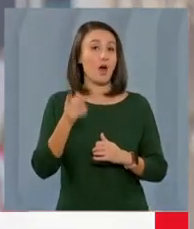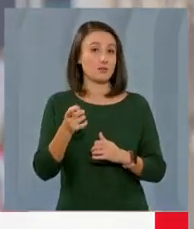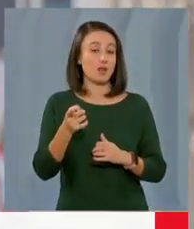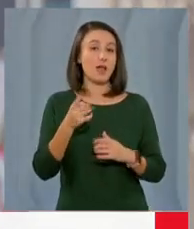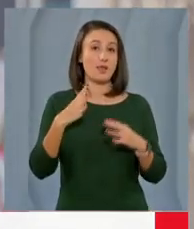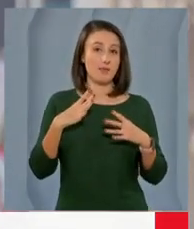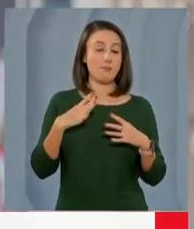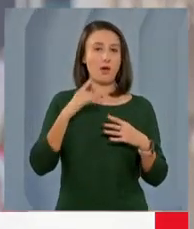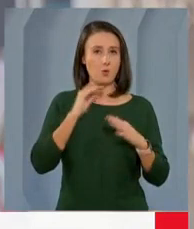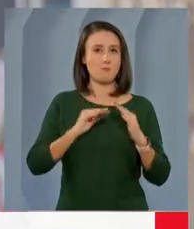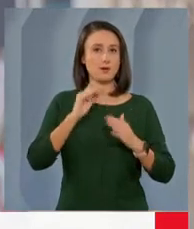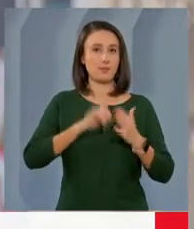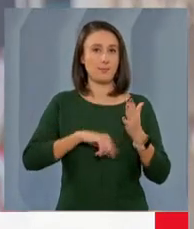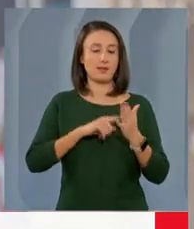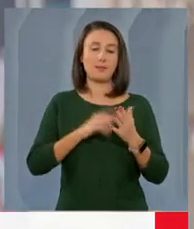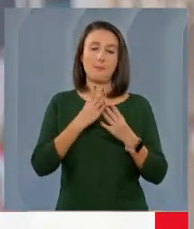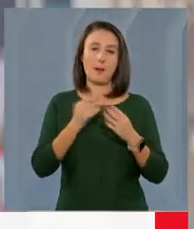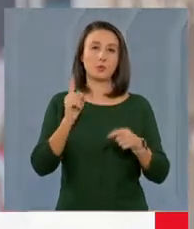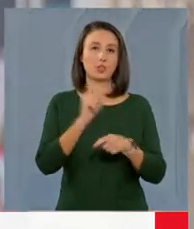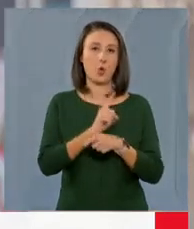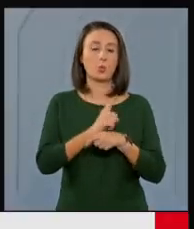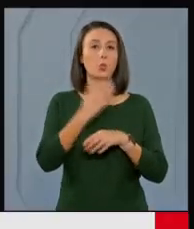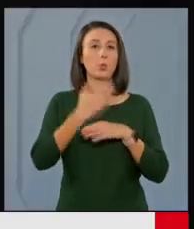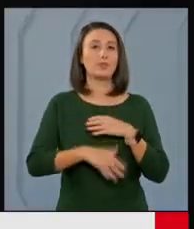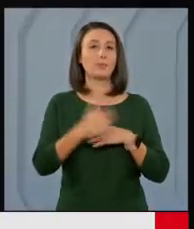că liberalii au mărit pensiile de mai multe ori în ultimii 3 ani.